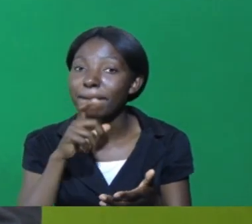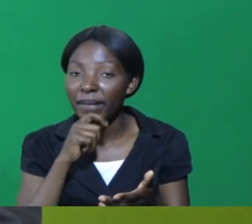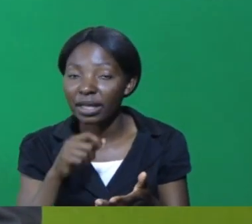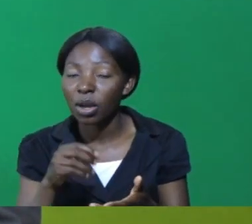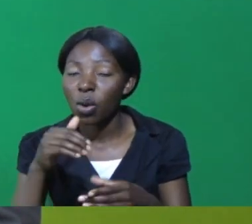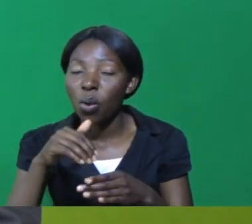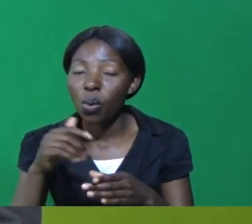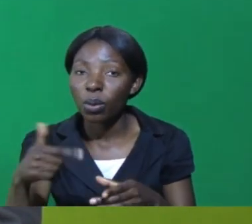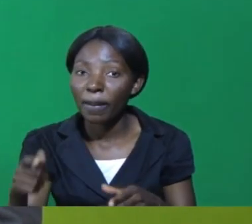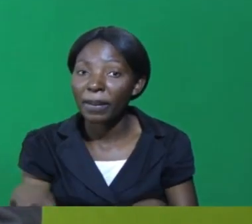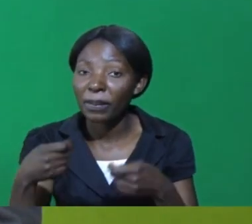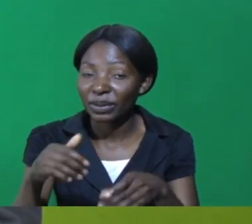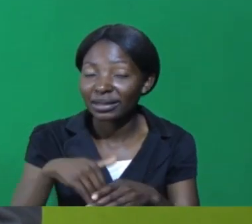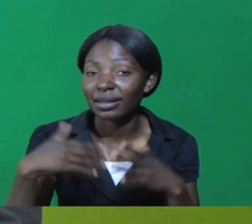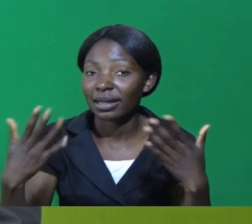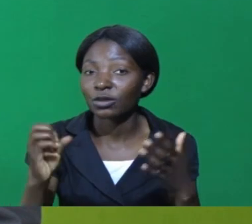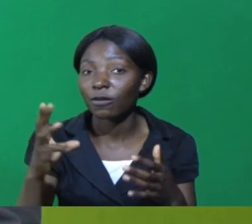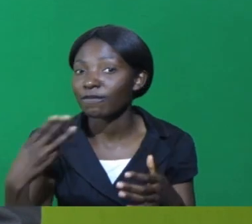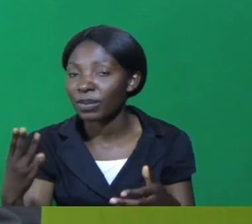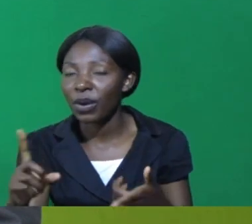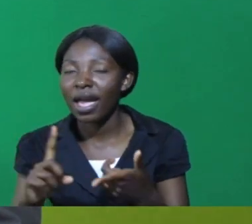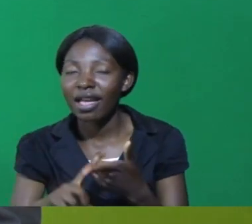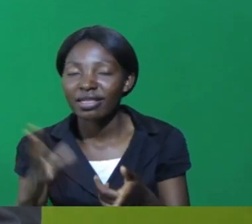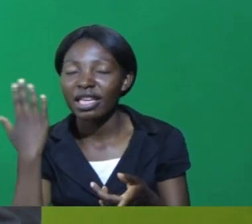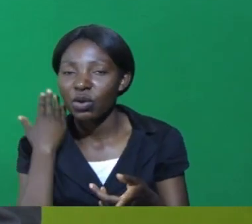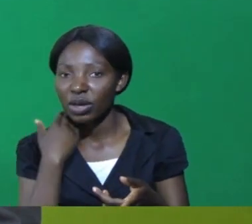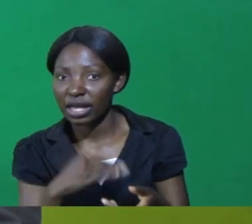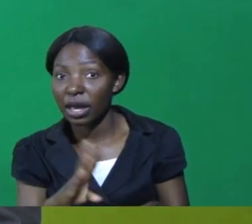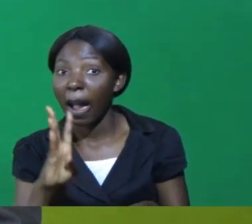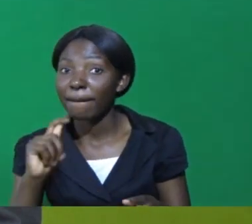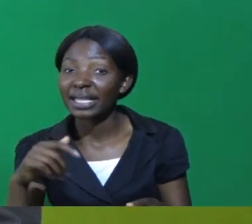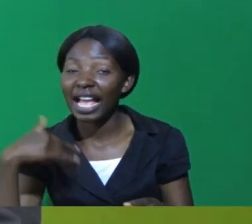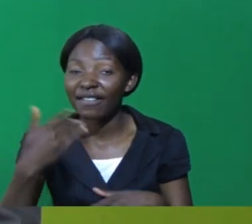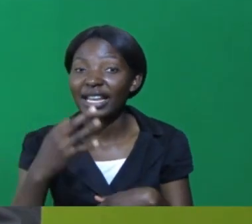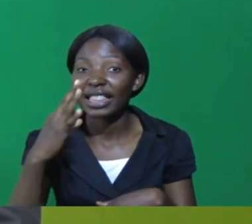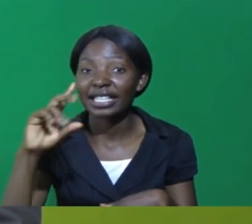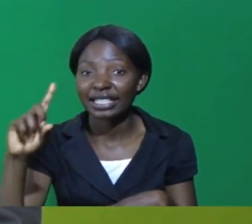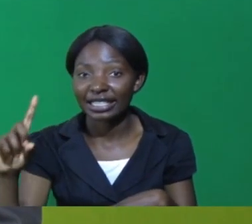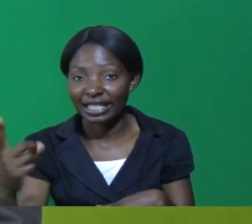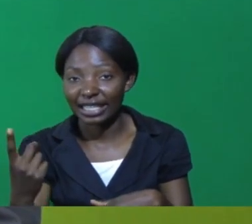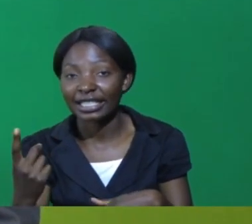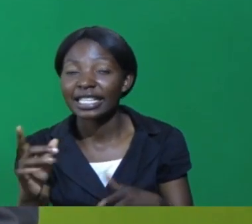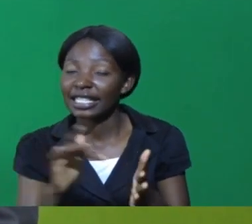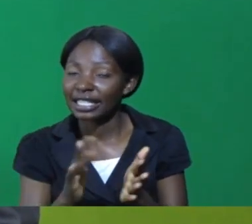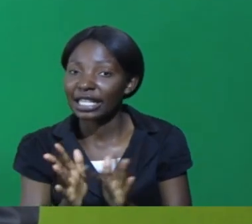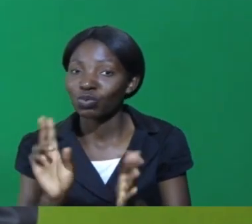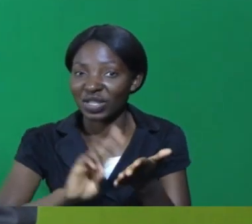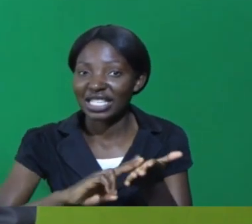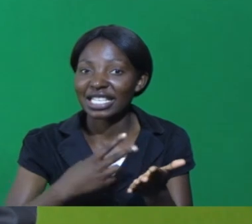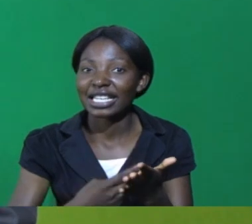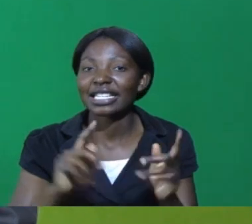avanhu, vachamuuraya. Kana avurawa uchamukazve mazuva 3 apfuura. Asi